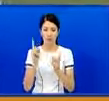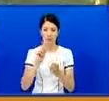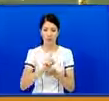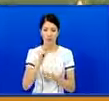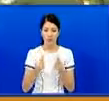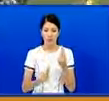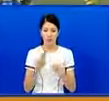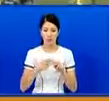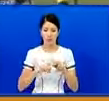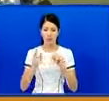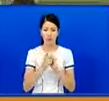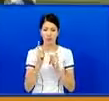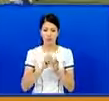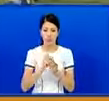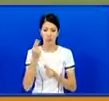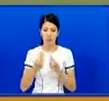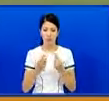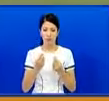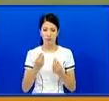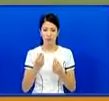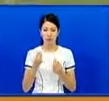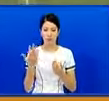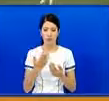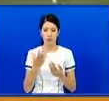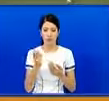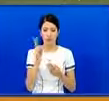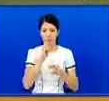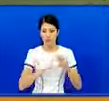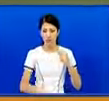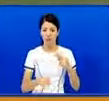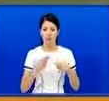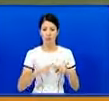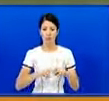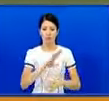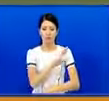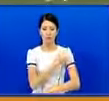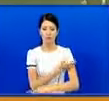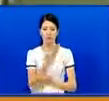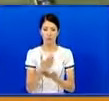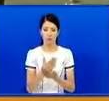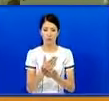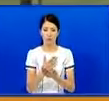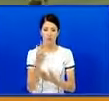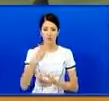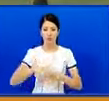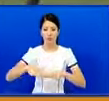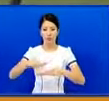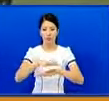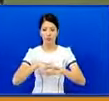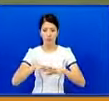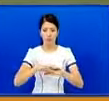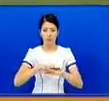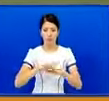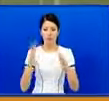алмасу қонақтарының ойындағы тактиканы ұлыстан шығарып жіберді. Қаламат күшке ие болған Абдулай Диакете алаңның ортасынан кезекті шабуылын